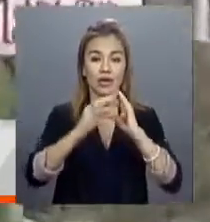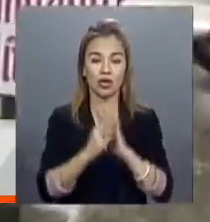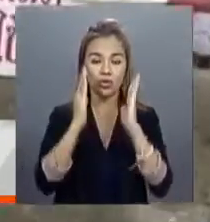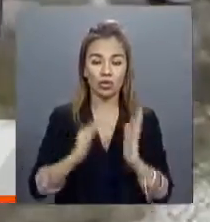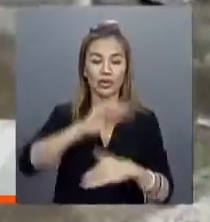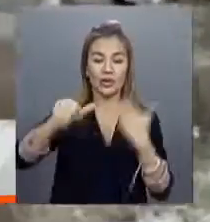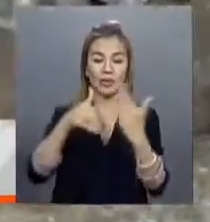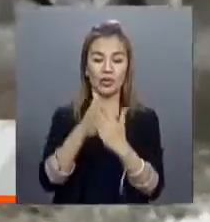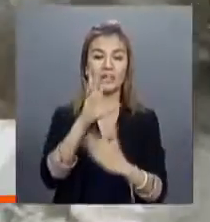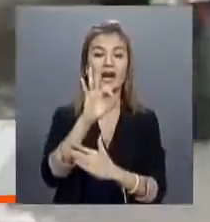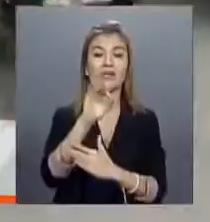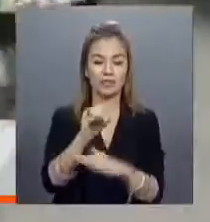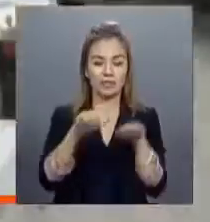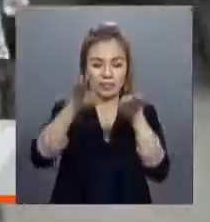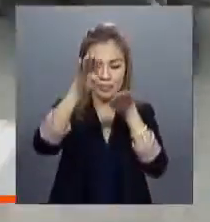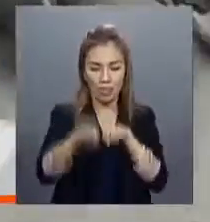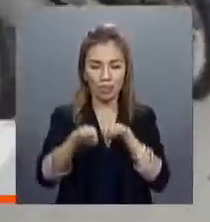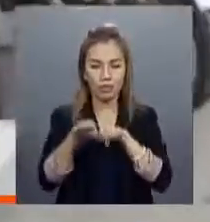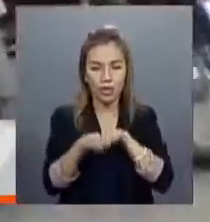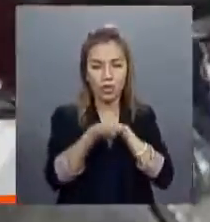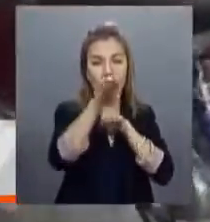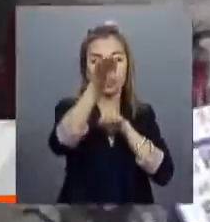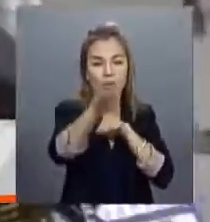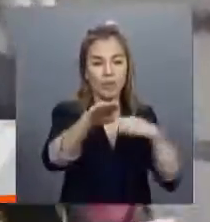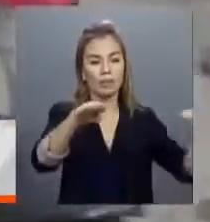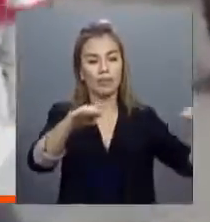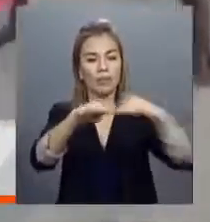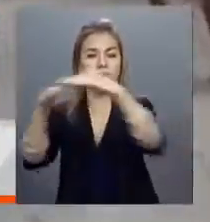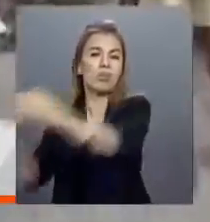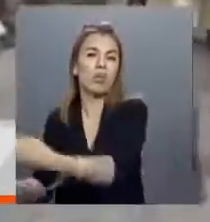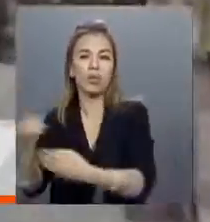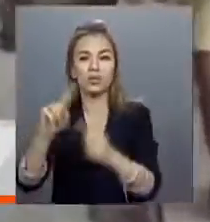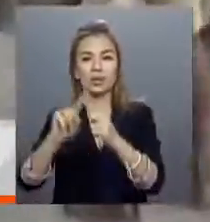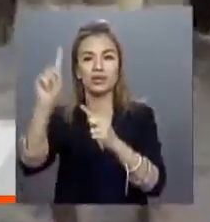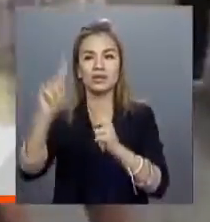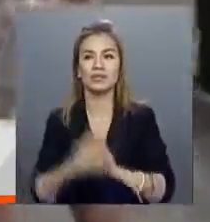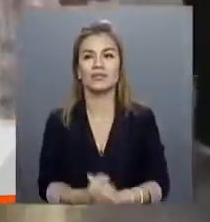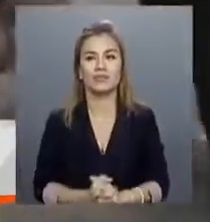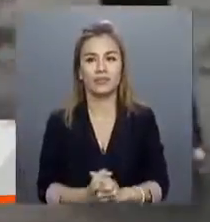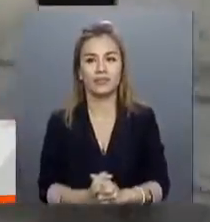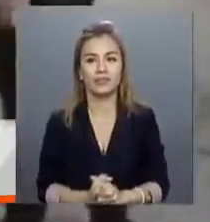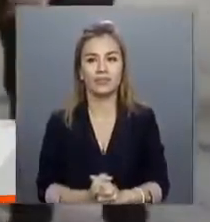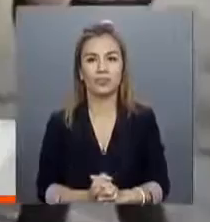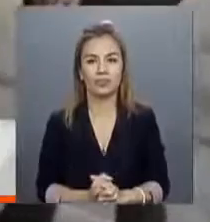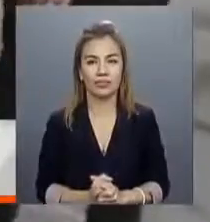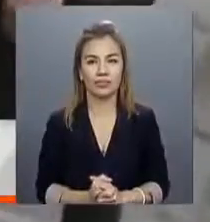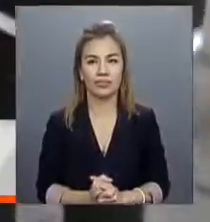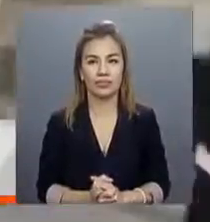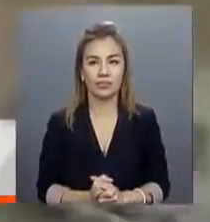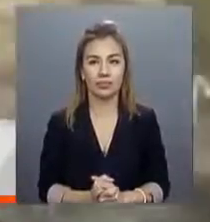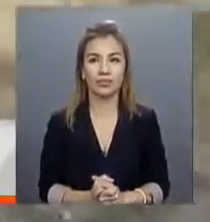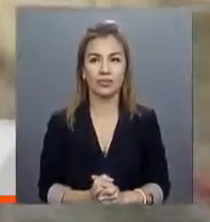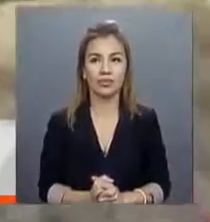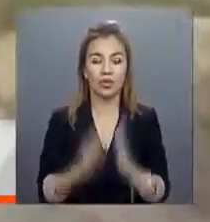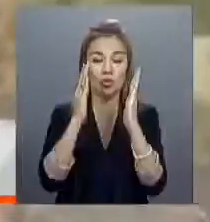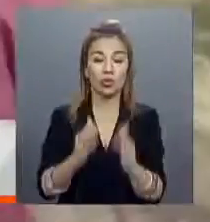90คนโดยคันที่ถูกรถชนเป็นคันที่ 1ฮัลโหลฮลด้านพันตำรวจเอกธีรเดชอภิกุลผู้